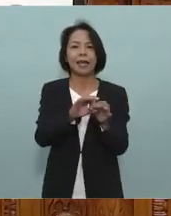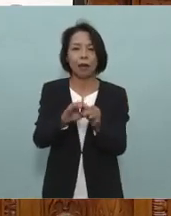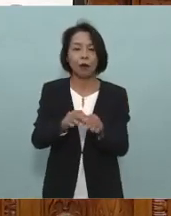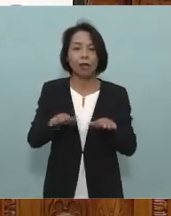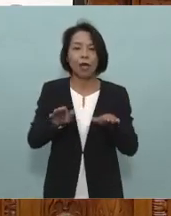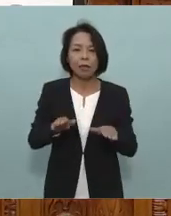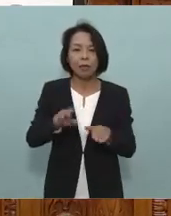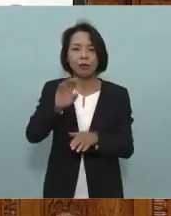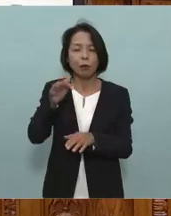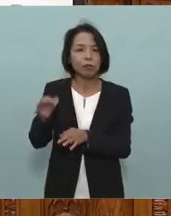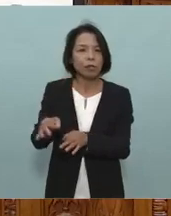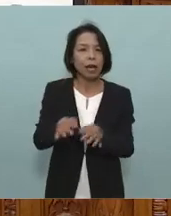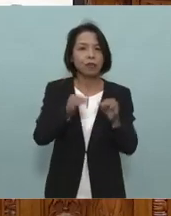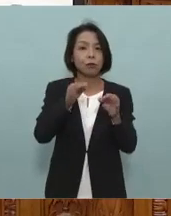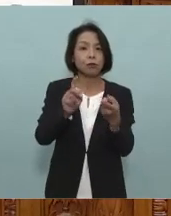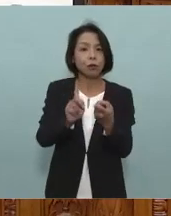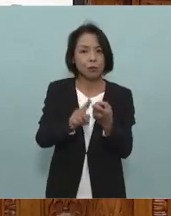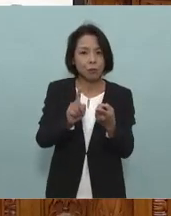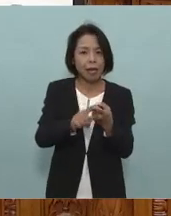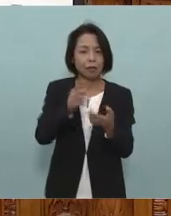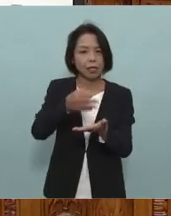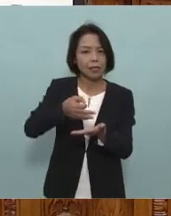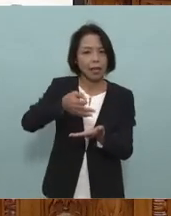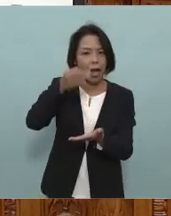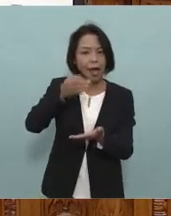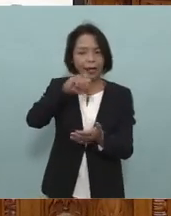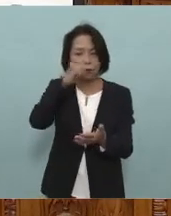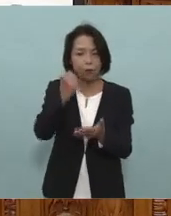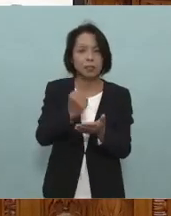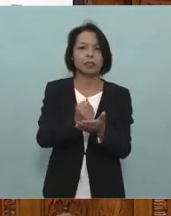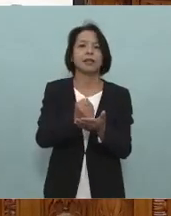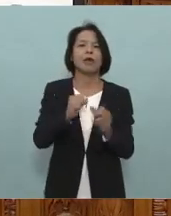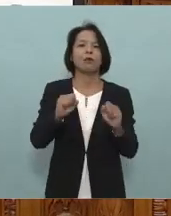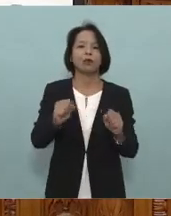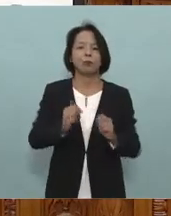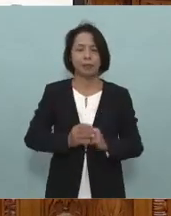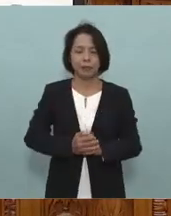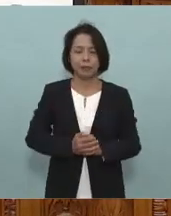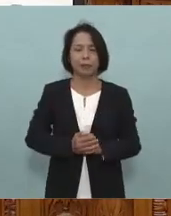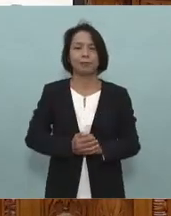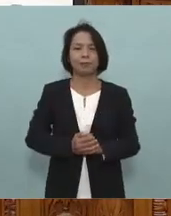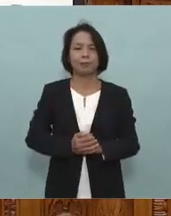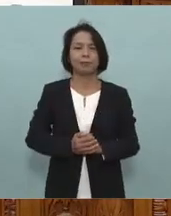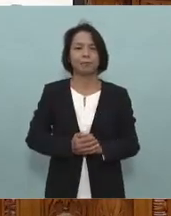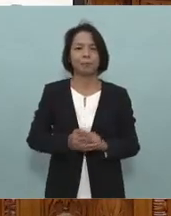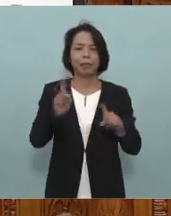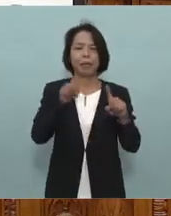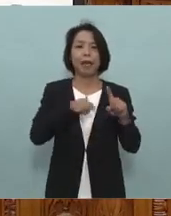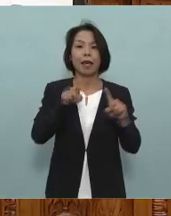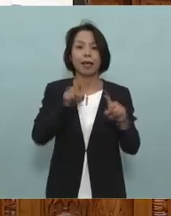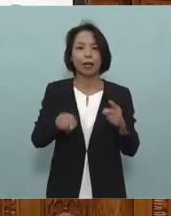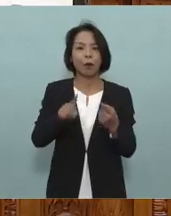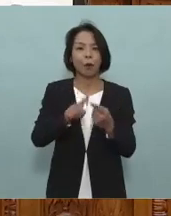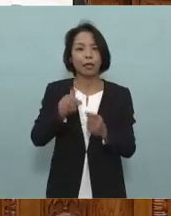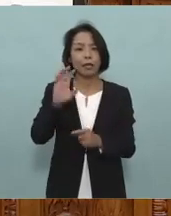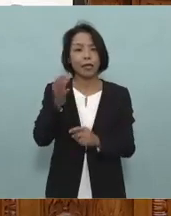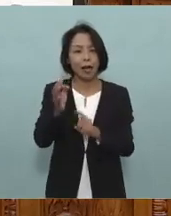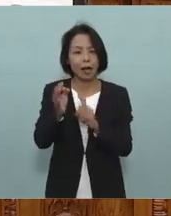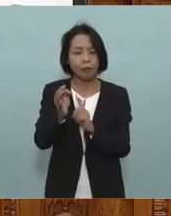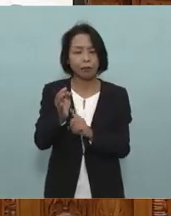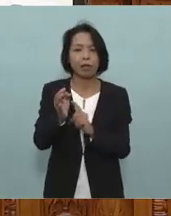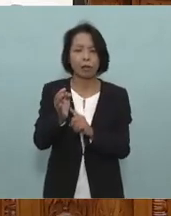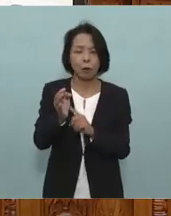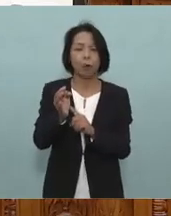現下の物価上昇に見合う賃上げの実現に取り組みます公的価格において